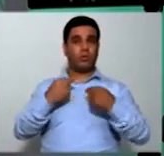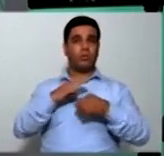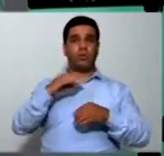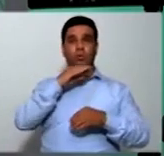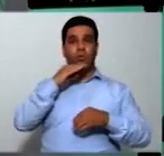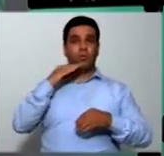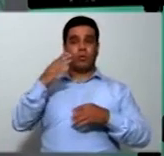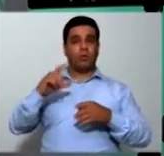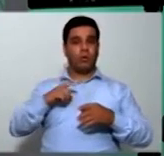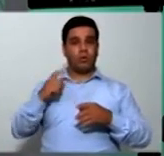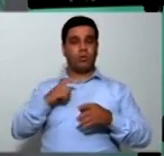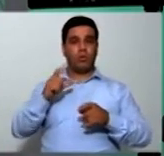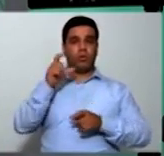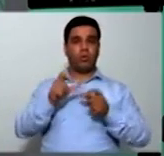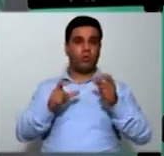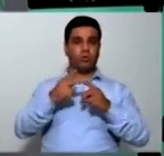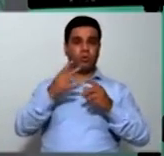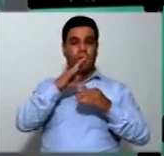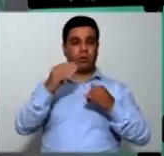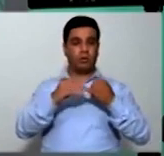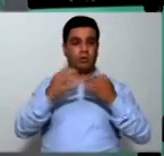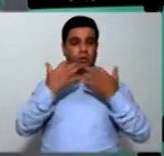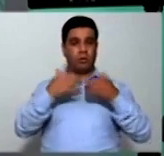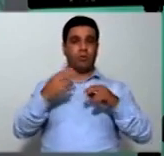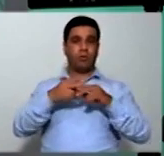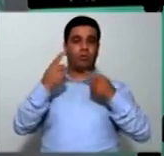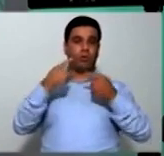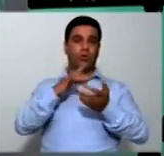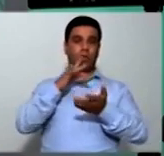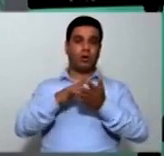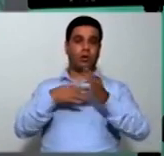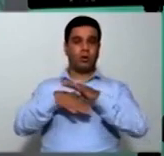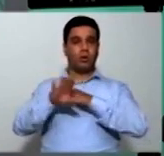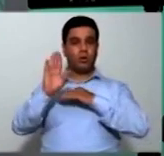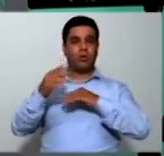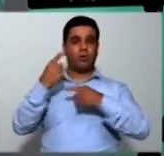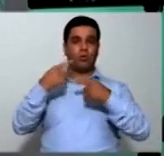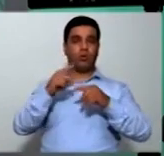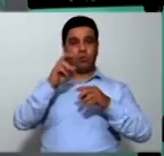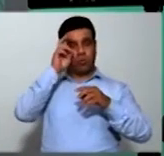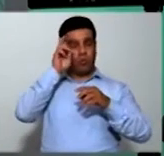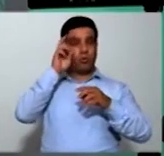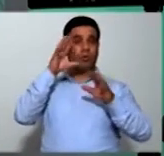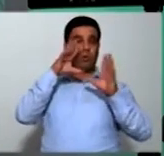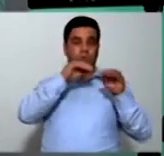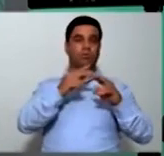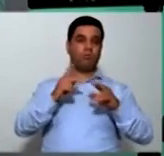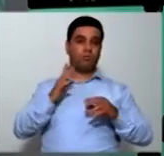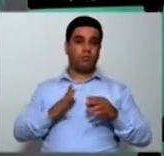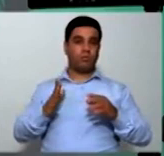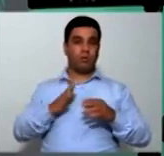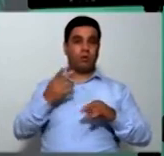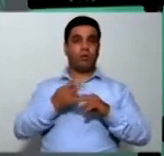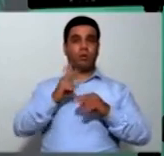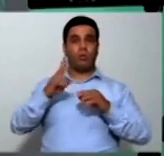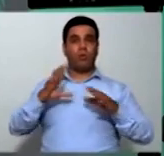Ko'pgina dehqonlar, odamlar o'z xo'jaliklarini tashlab boshqa shaharlarga, boshqa yurtlarga ko'chib keta boshladilar. Chorva mollari